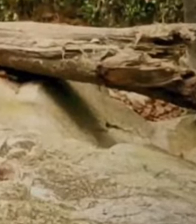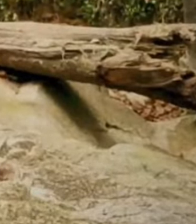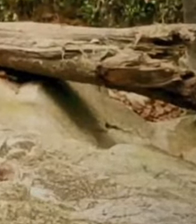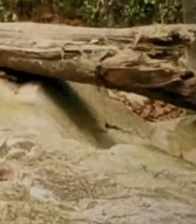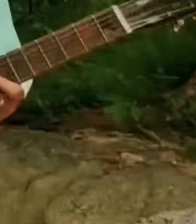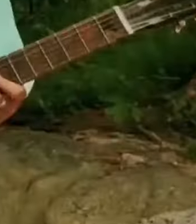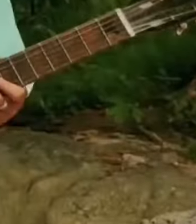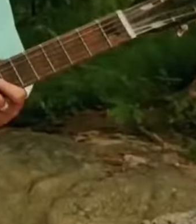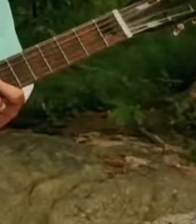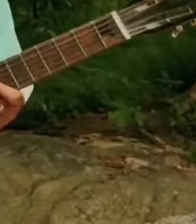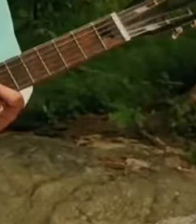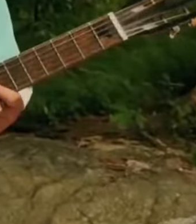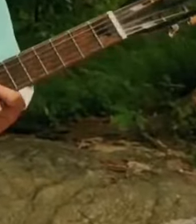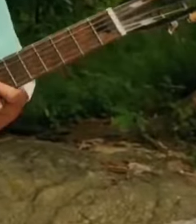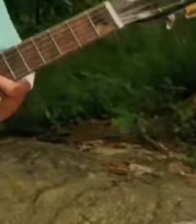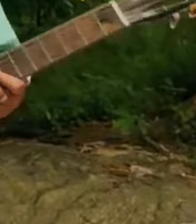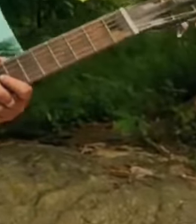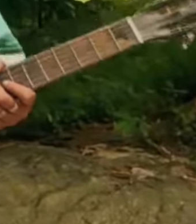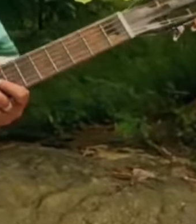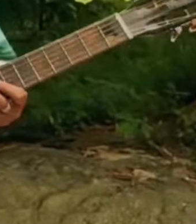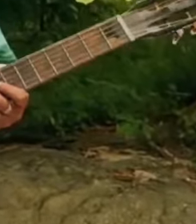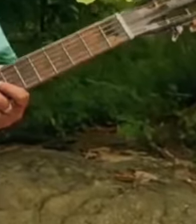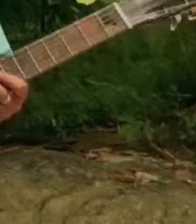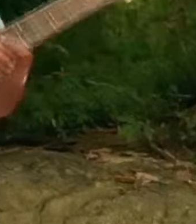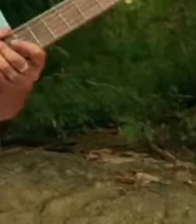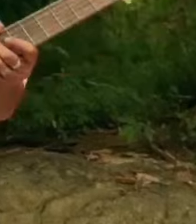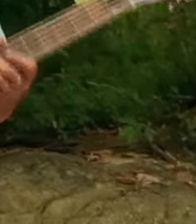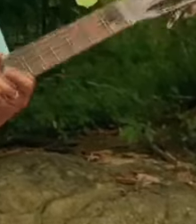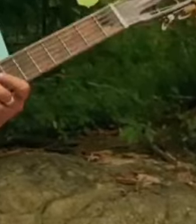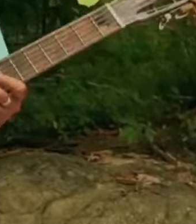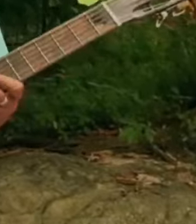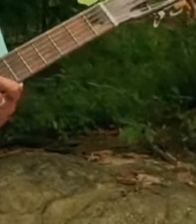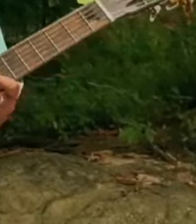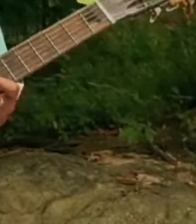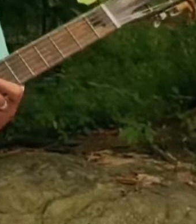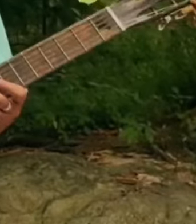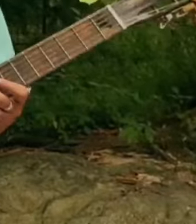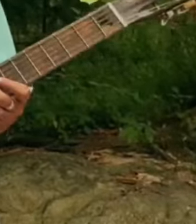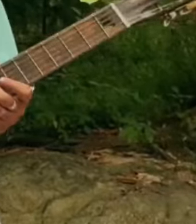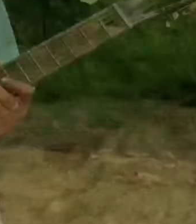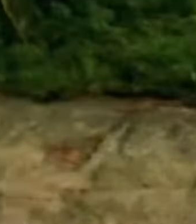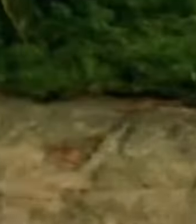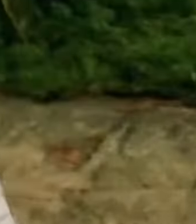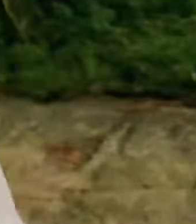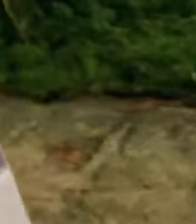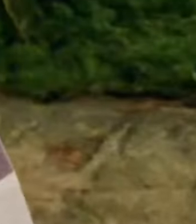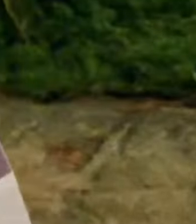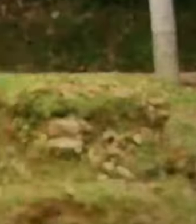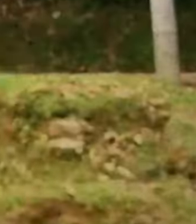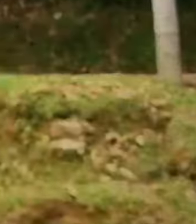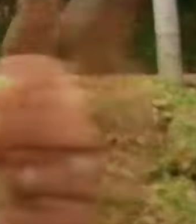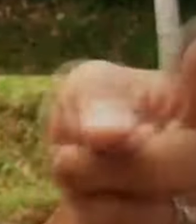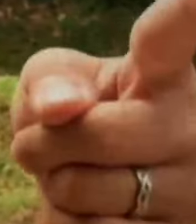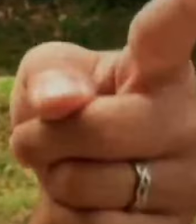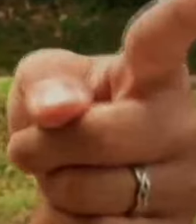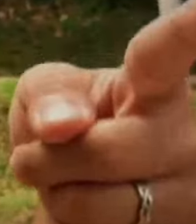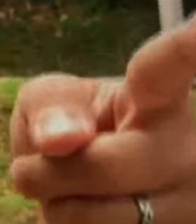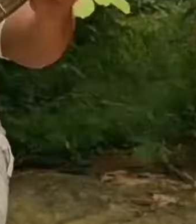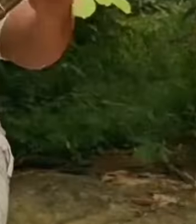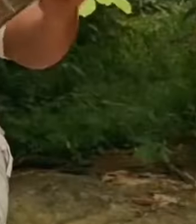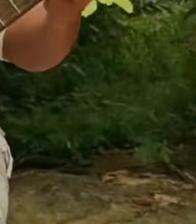berdua. Baiklah. Kalau macam tu, mari kita mulakan latihan. Satu, dua,